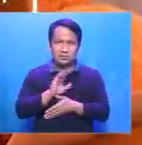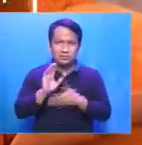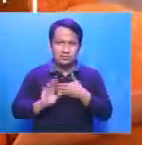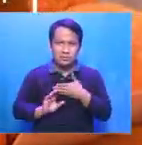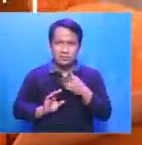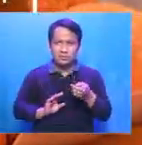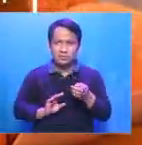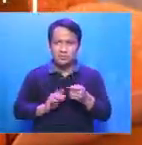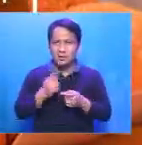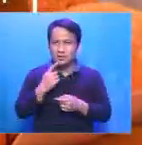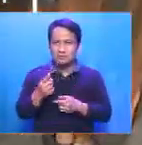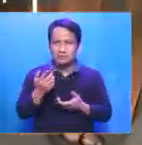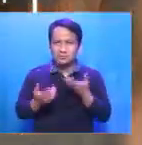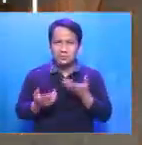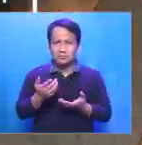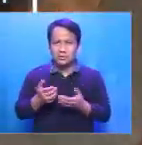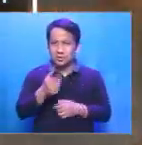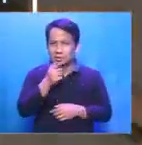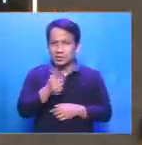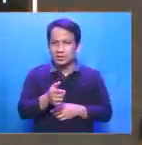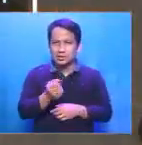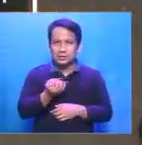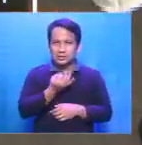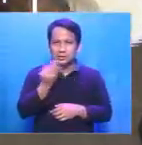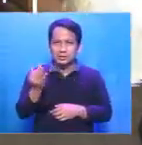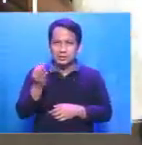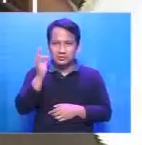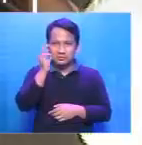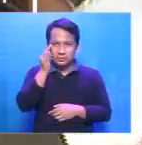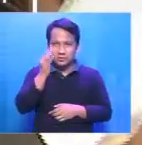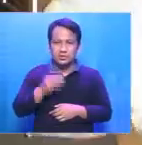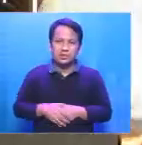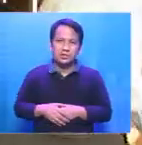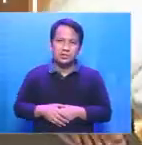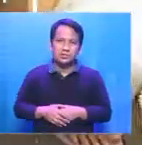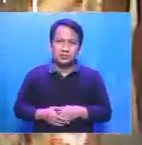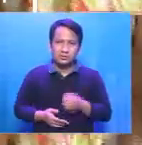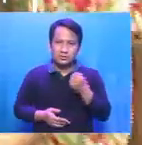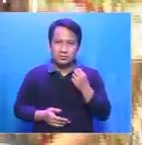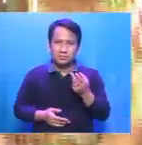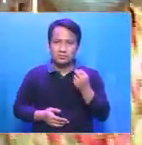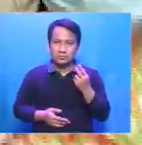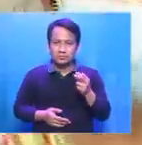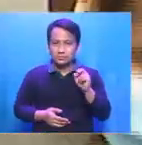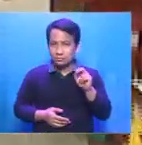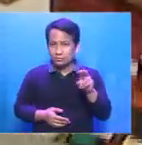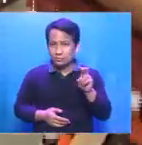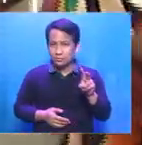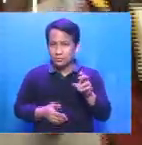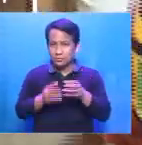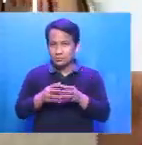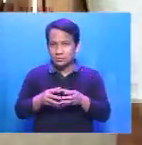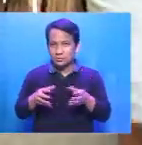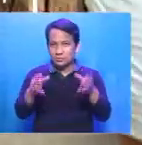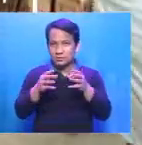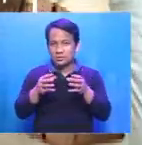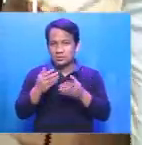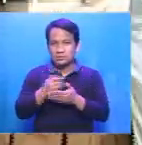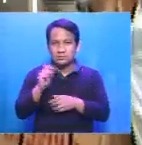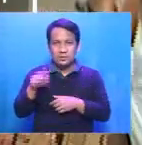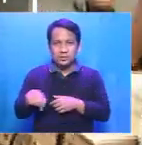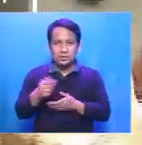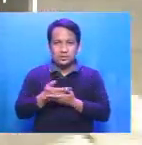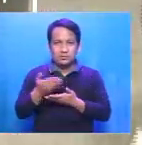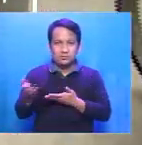kukumplituhin ang pinaniniwalaang swerteng bilang ng prutas? 12 bilog na prutas, yan daw ang kailangan bilhin